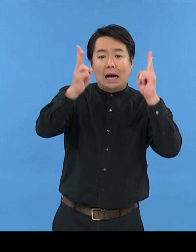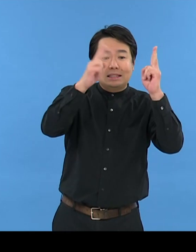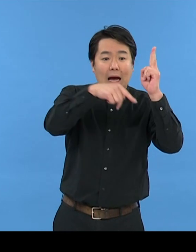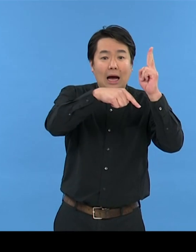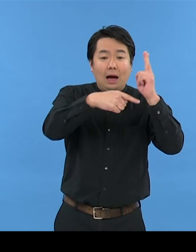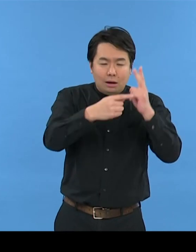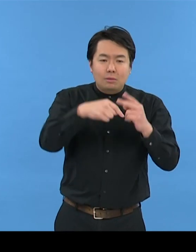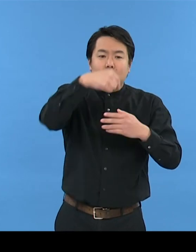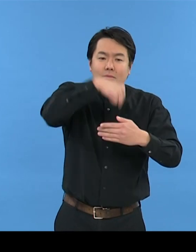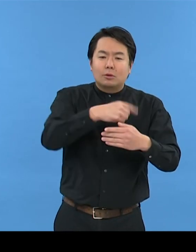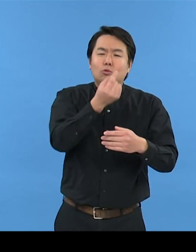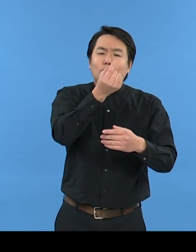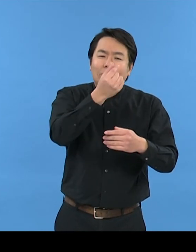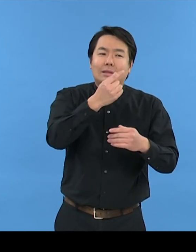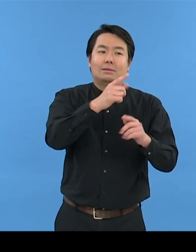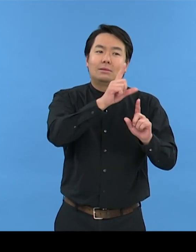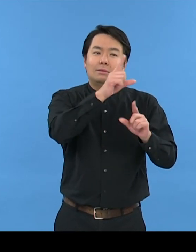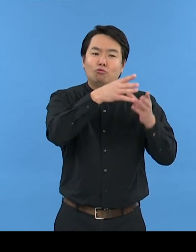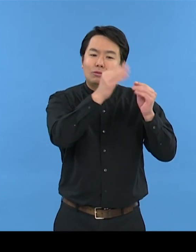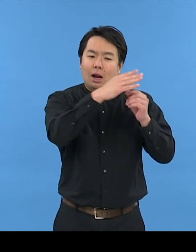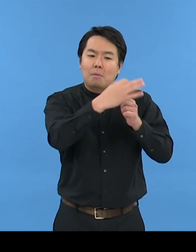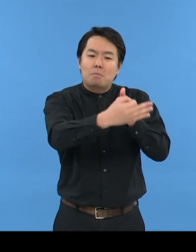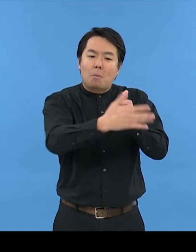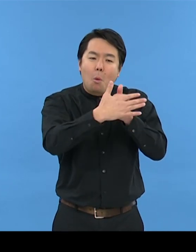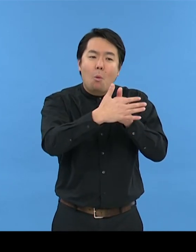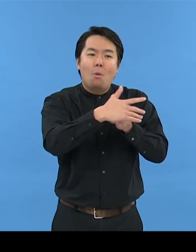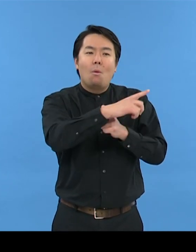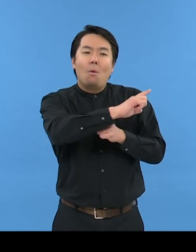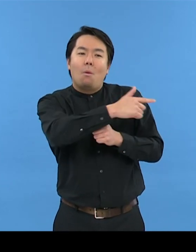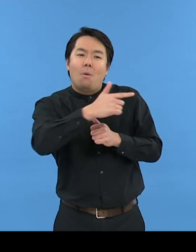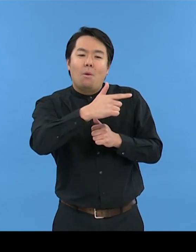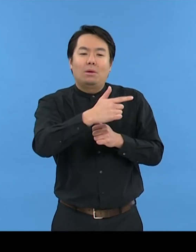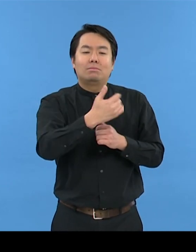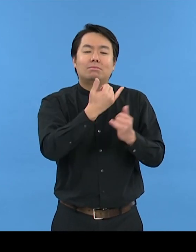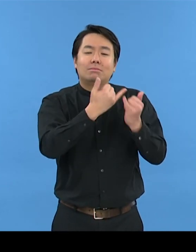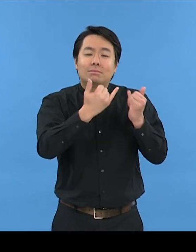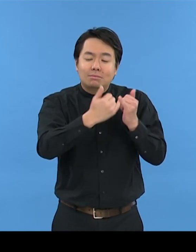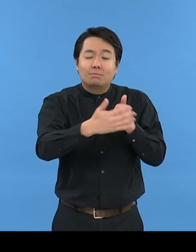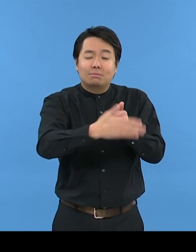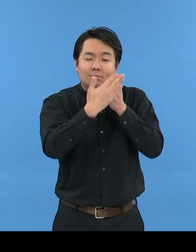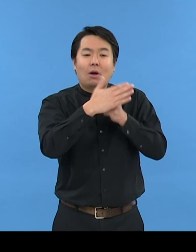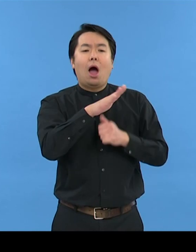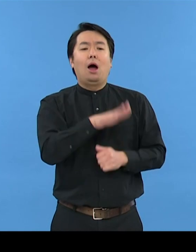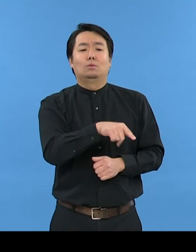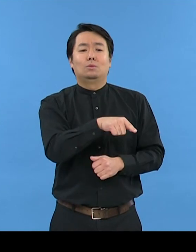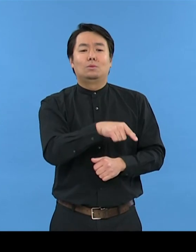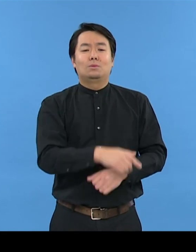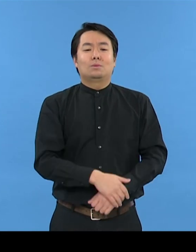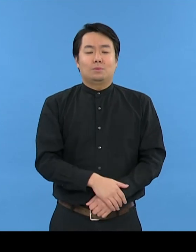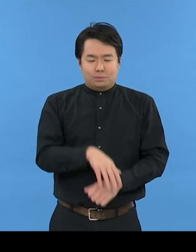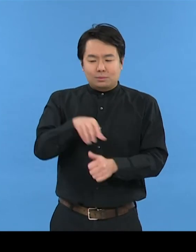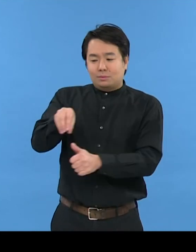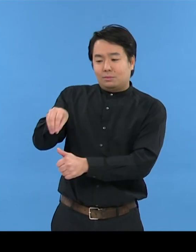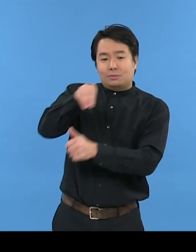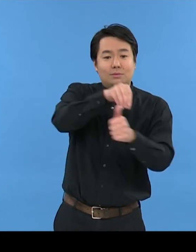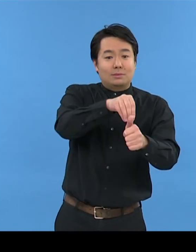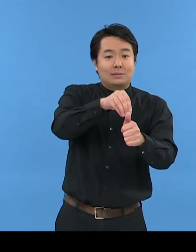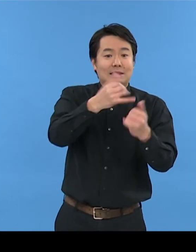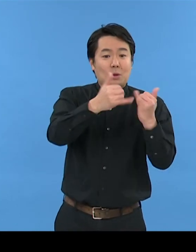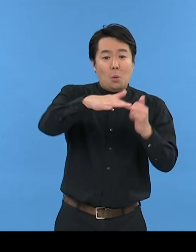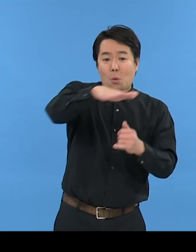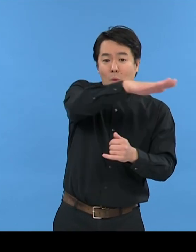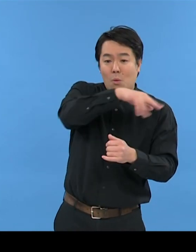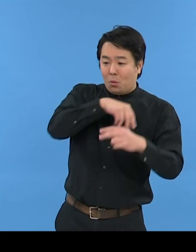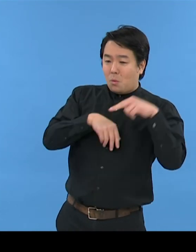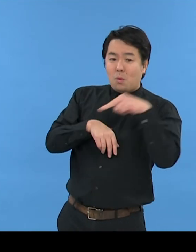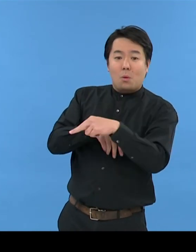とですねいろんな特典があるんですよね金銭的な面でまあとかねいろんなことがあるのでぜひ雇用者の